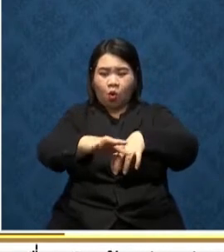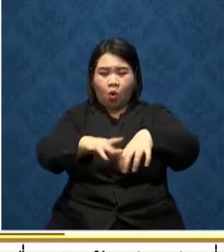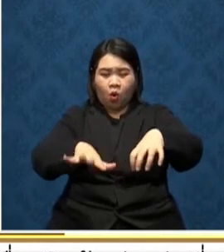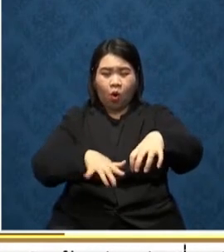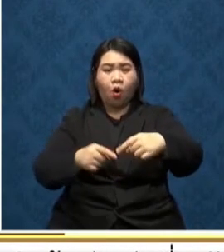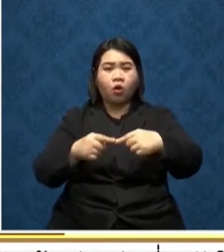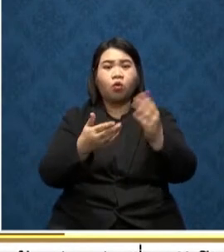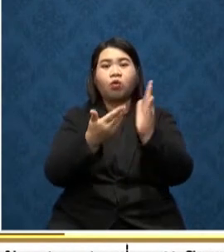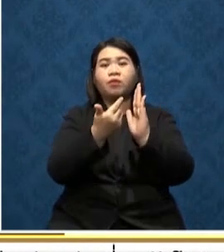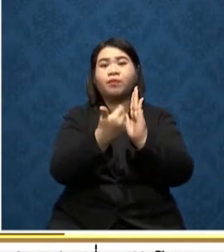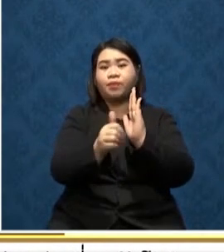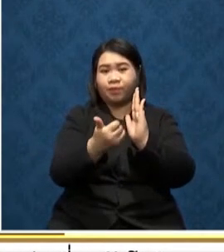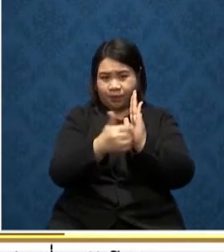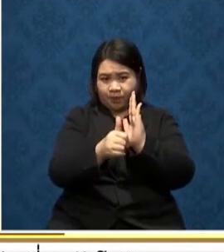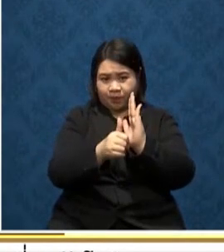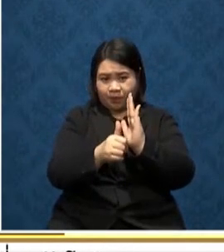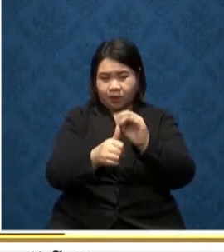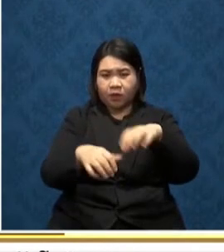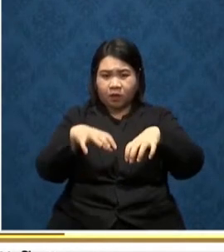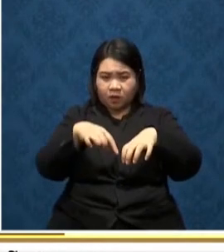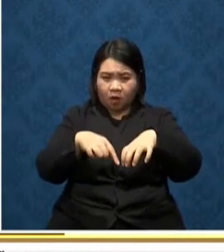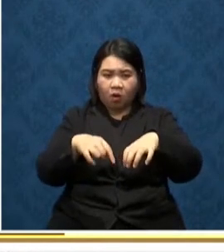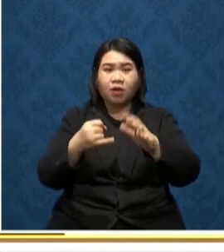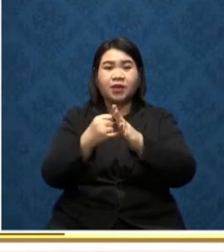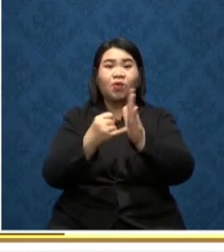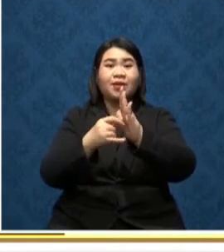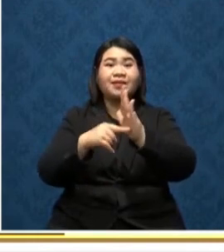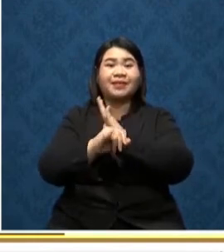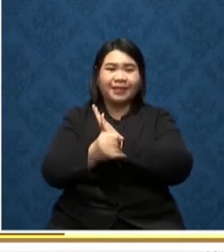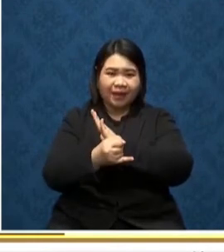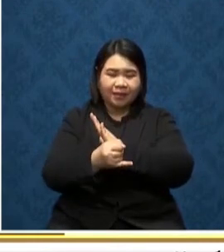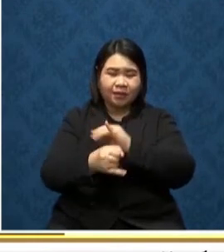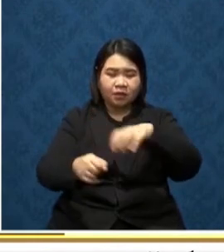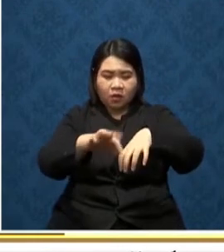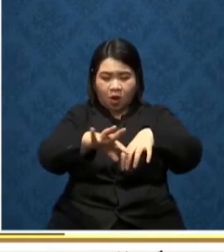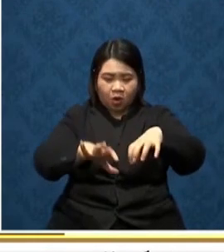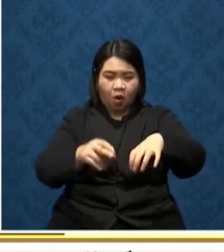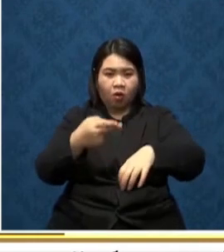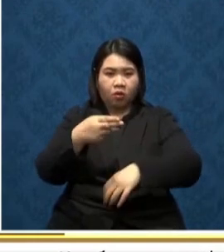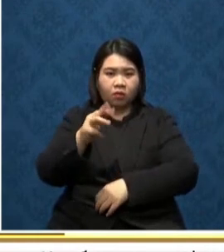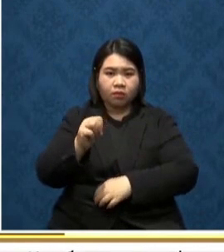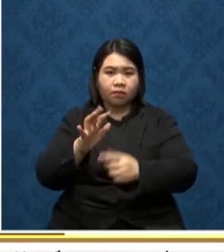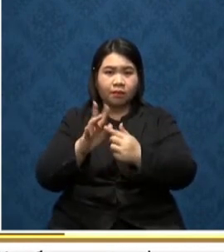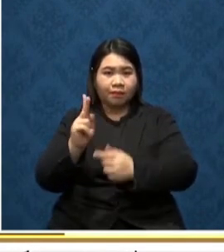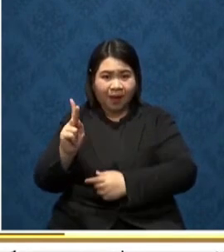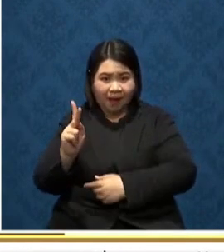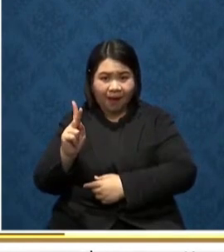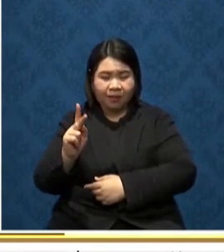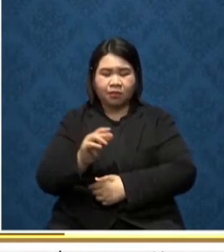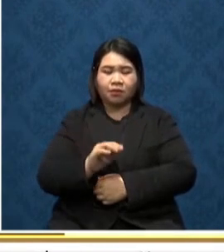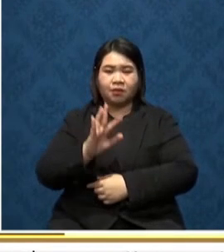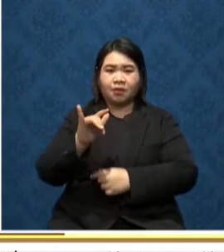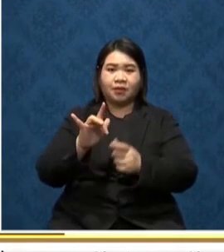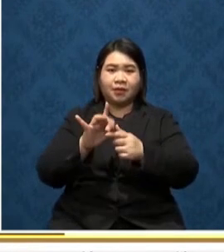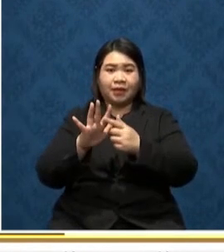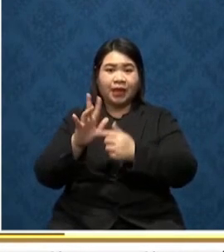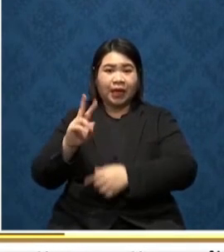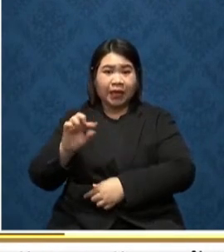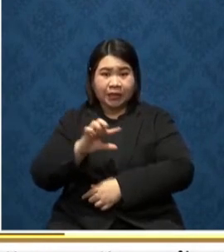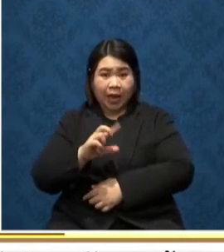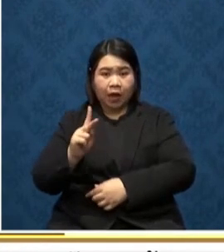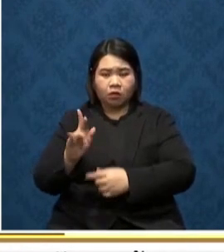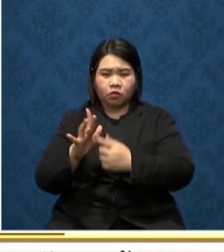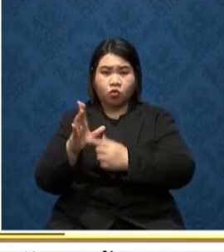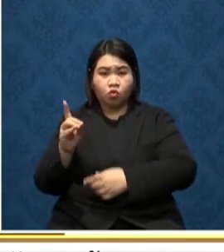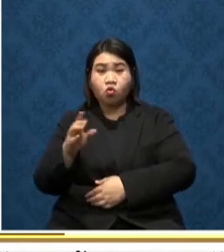ออกคือเกาะมากเกะช้างเกาะกูดเพระว่าเมอมีคนไ้ฉุกเฉอไมวจะ